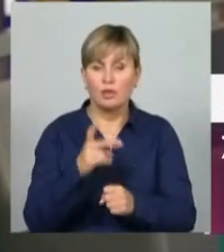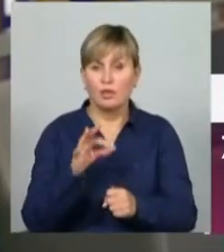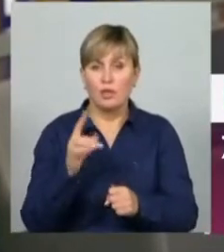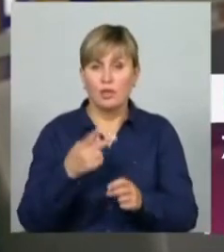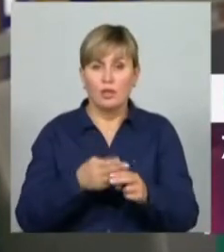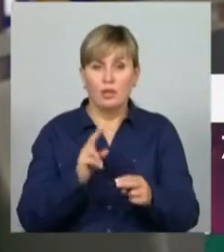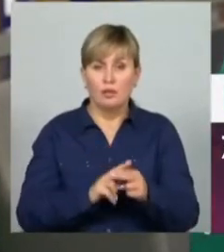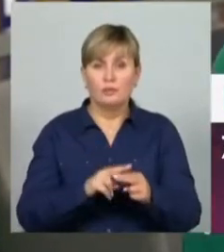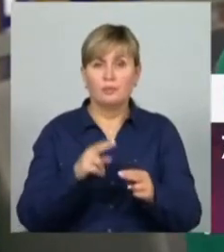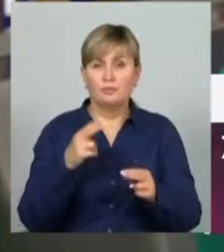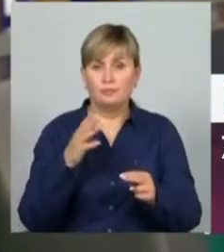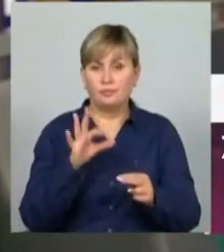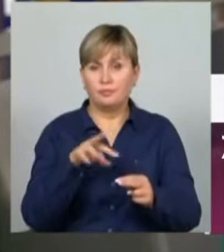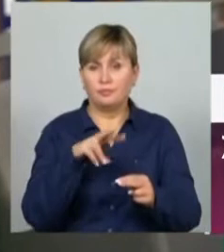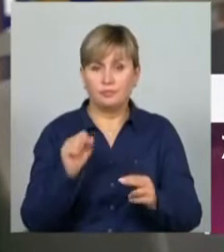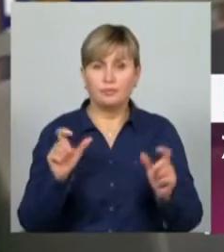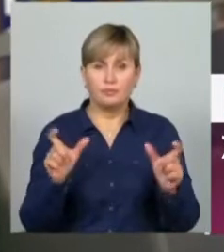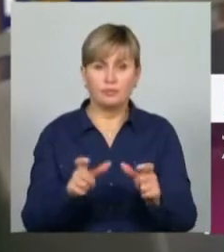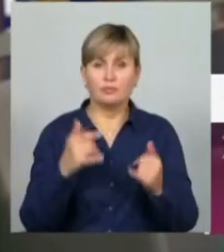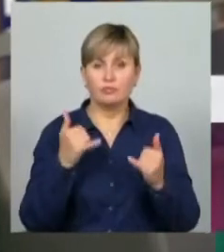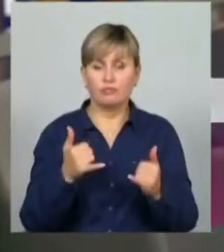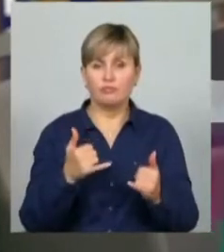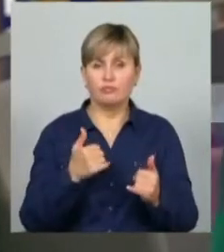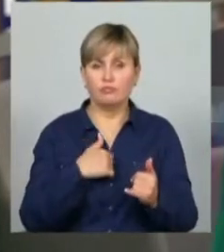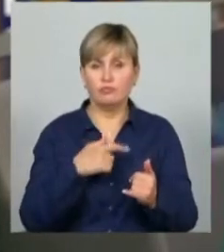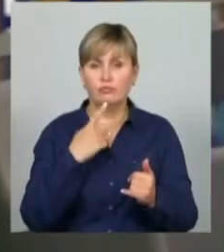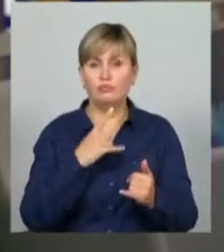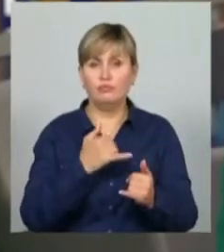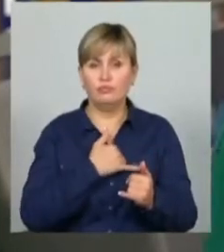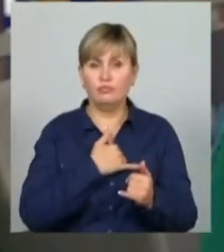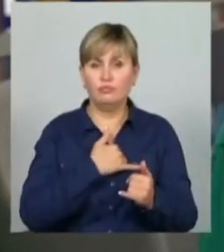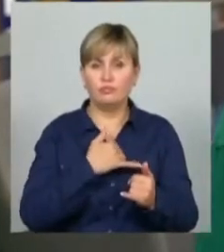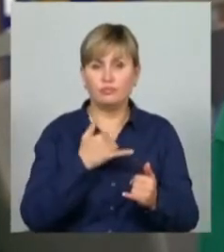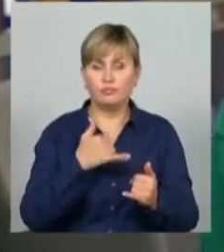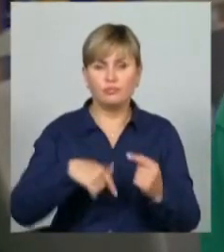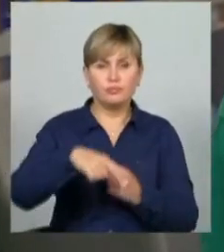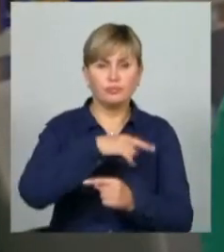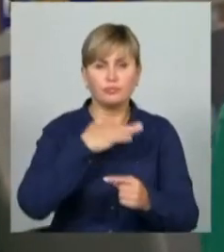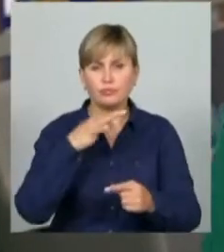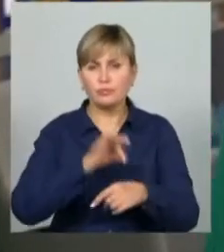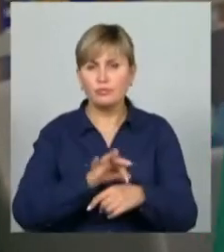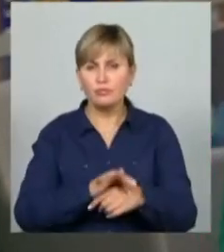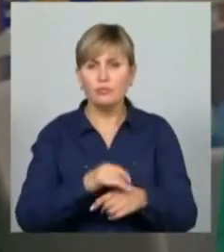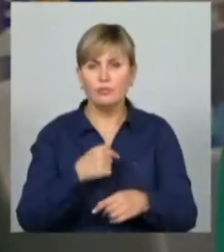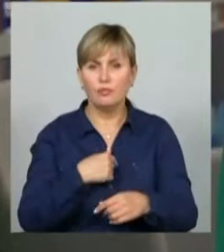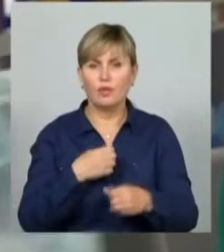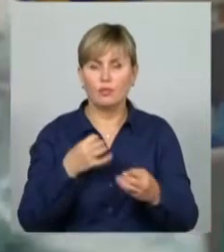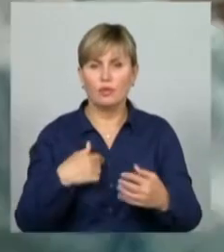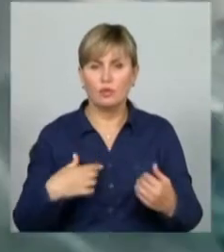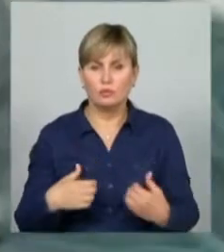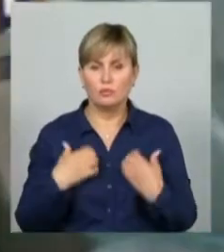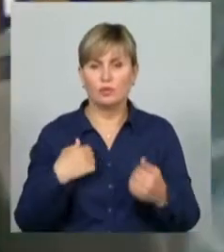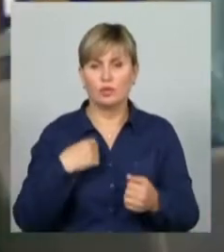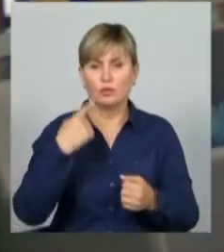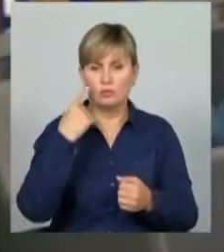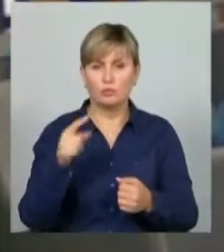именно эта волна сейчас, которая идет, я говорю еще раз, у меня в окружении очень много сейчас заболевших, меня просто испугало, и я